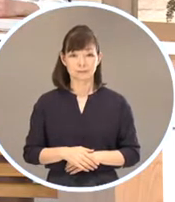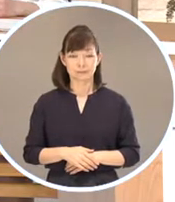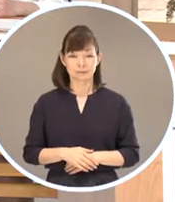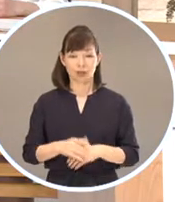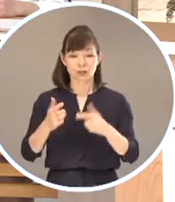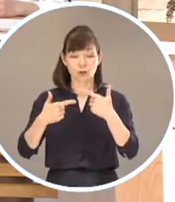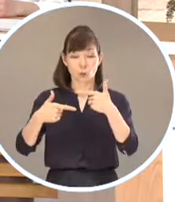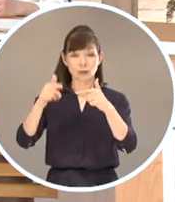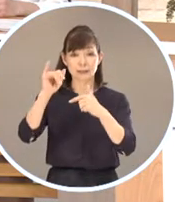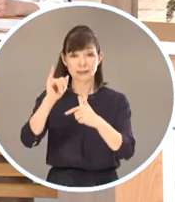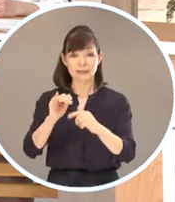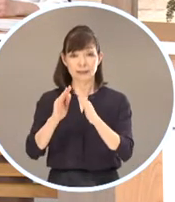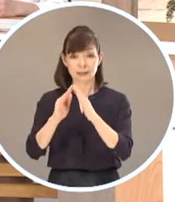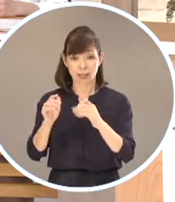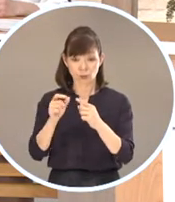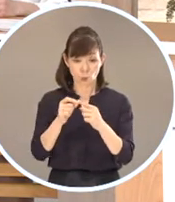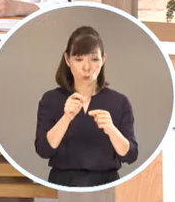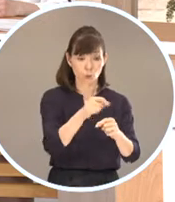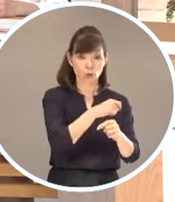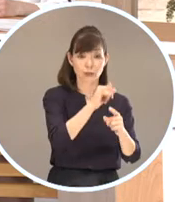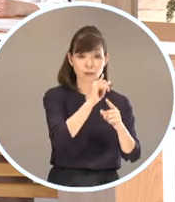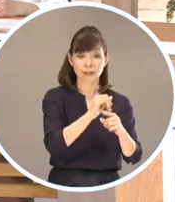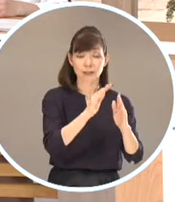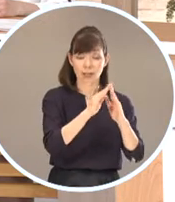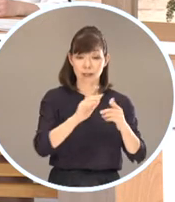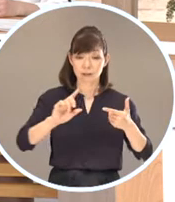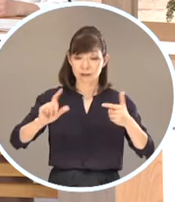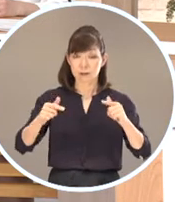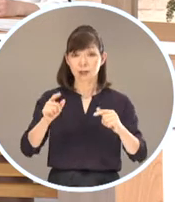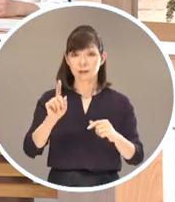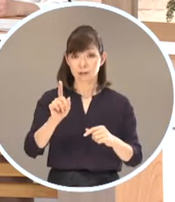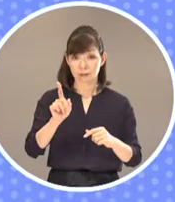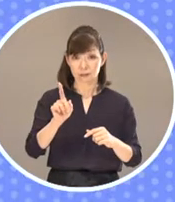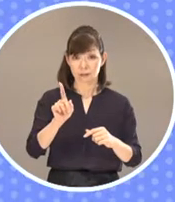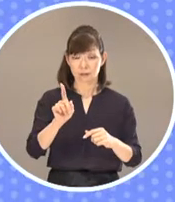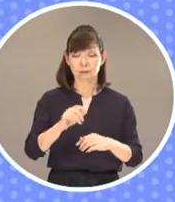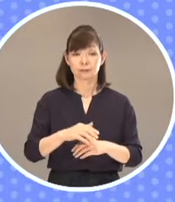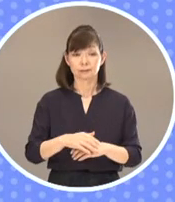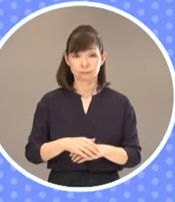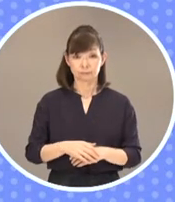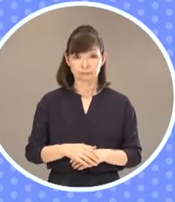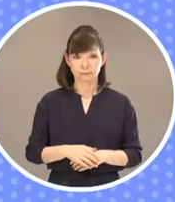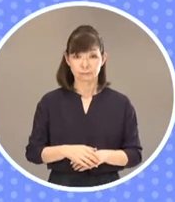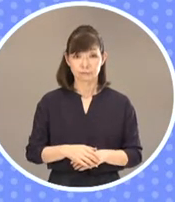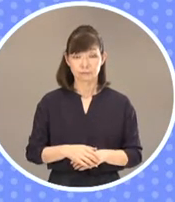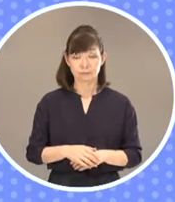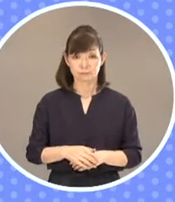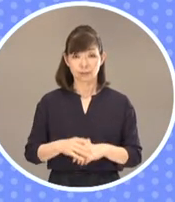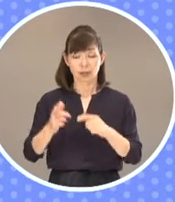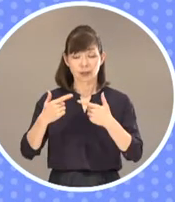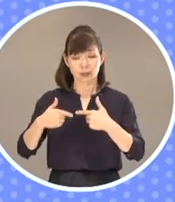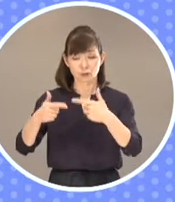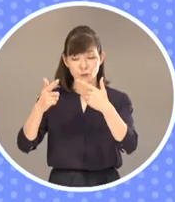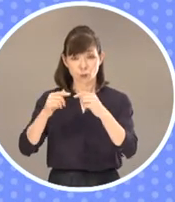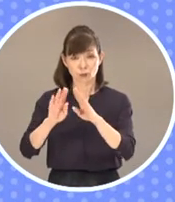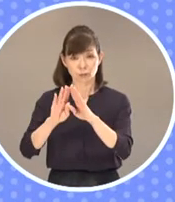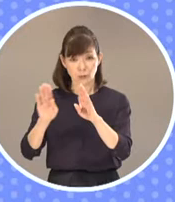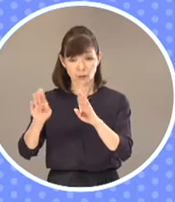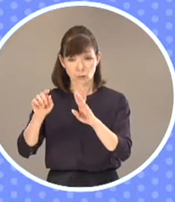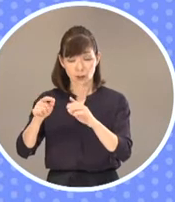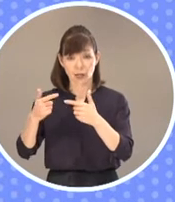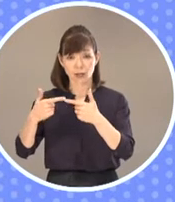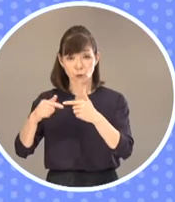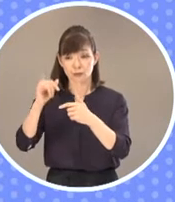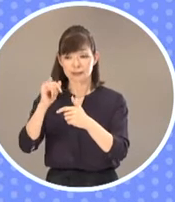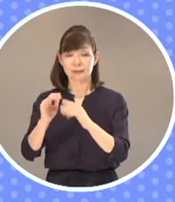常任委員会と特別委員会の違いは何ですか？ それはね、いつもあるのが常任委